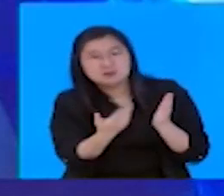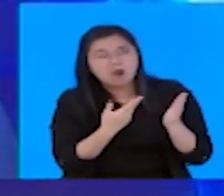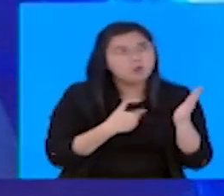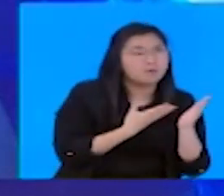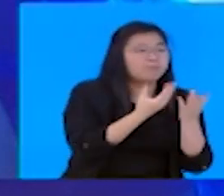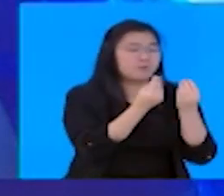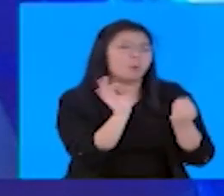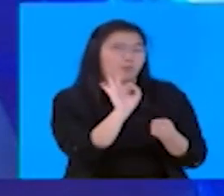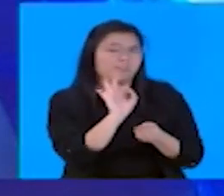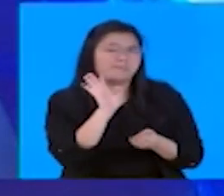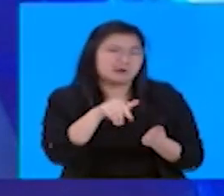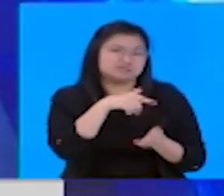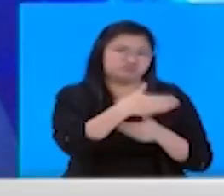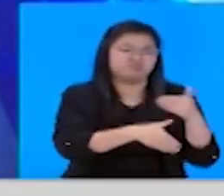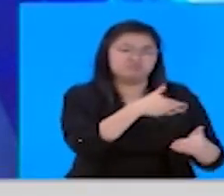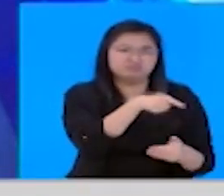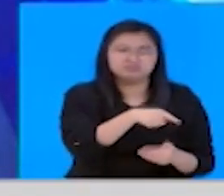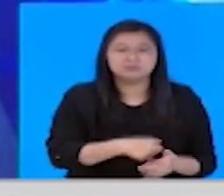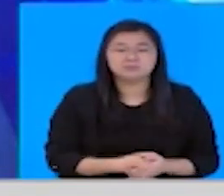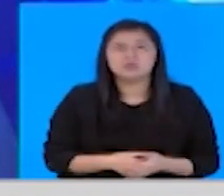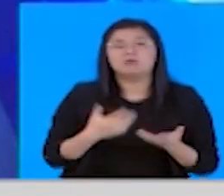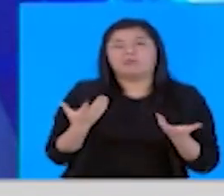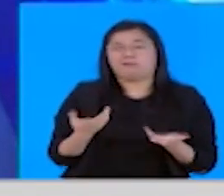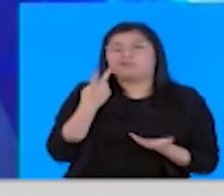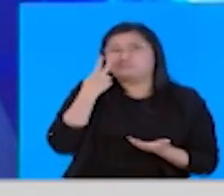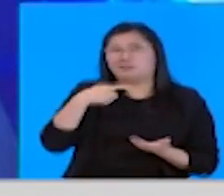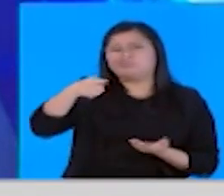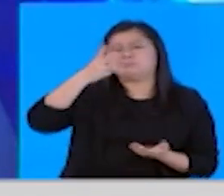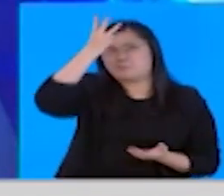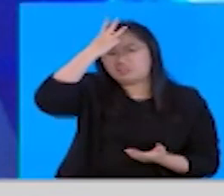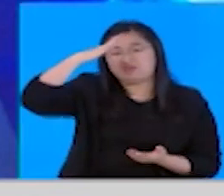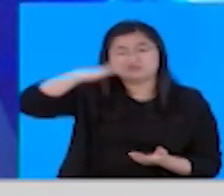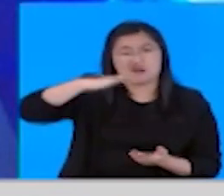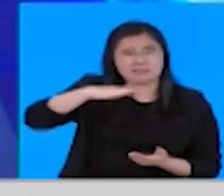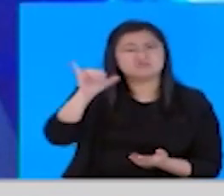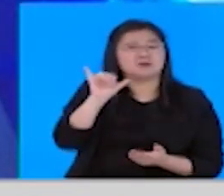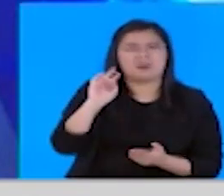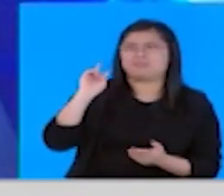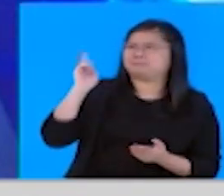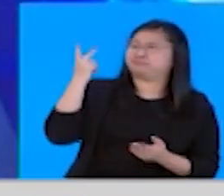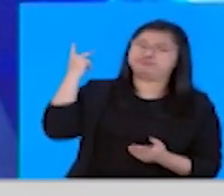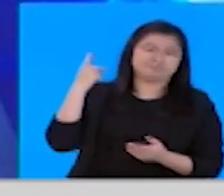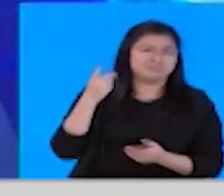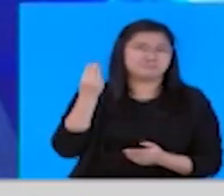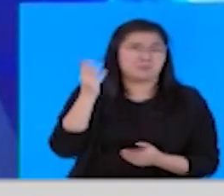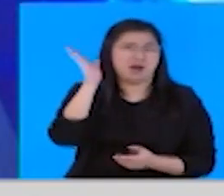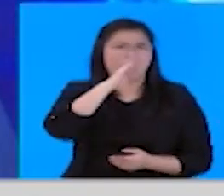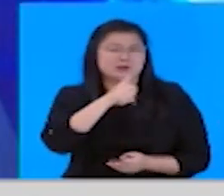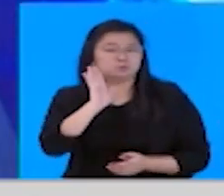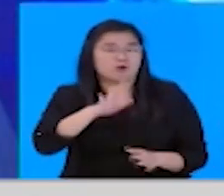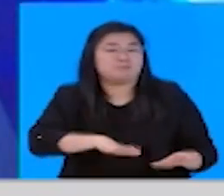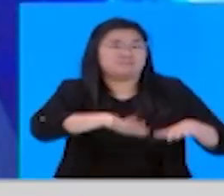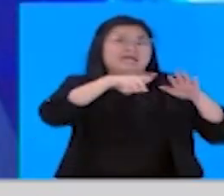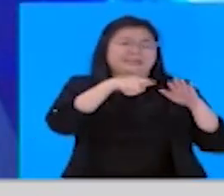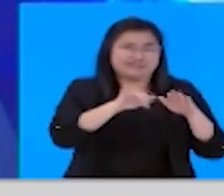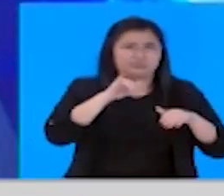di sejumlah daerah di Kalimantan Selatan terendam banjir pada beberapa hari terakhir masifnya pembukaan lahan secara terus-menerus truth andil